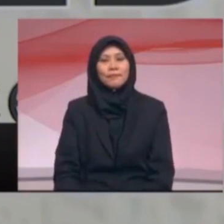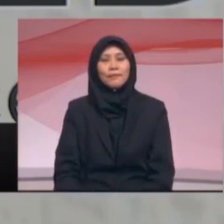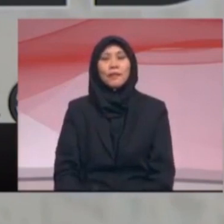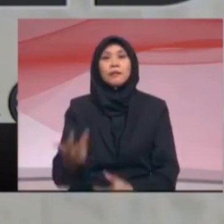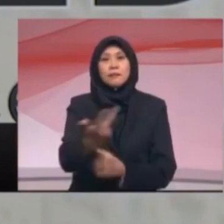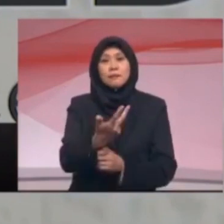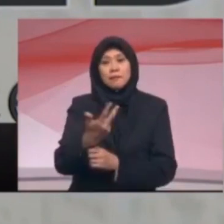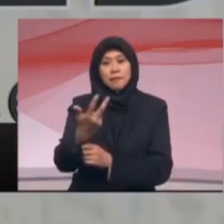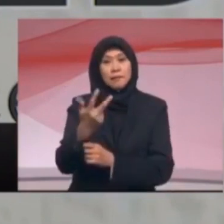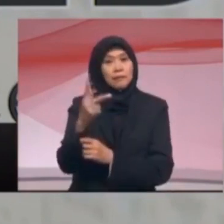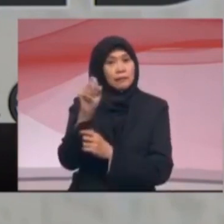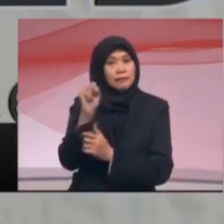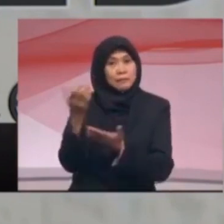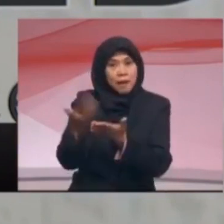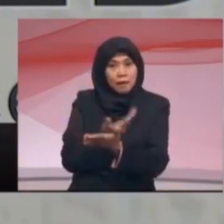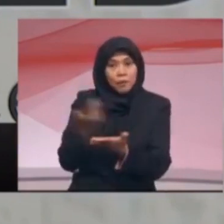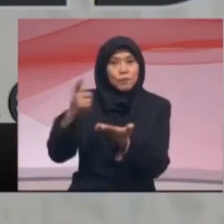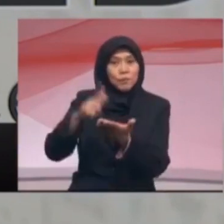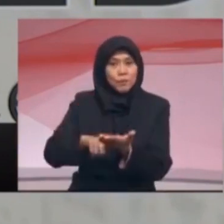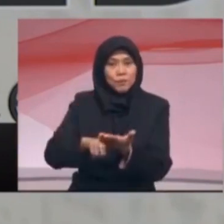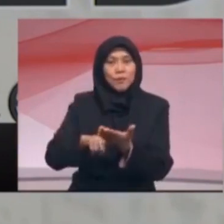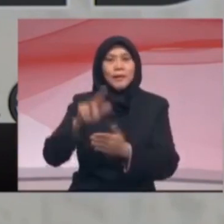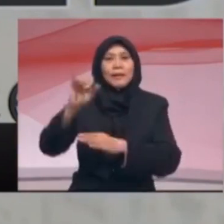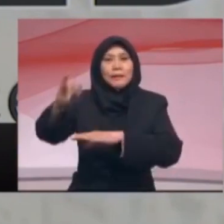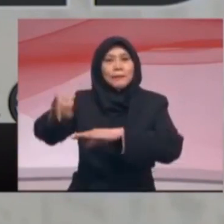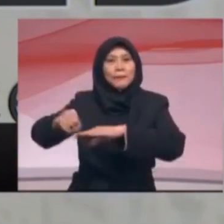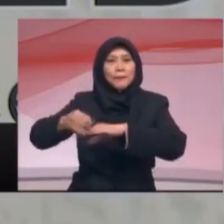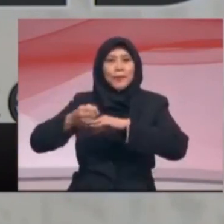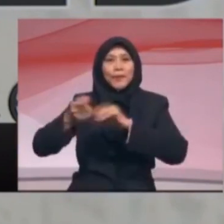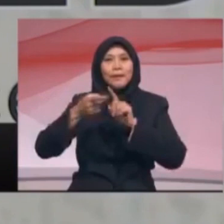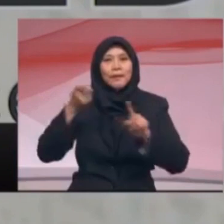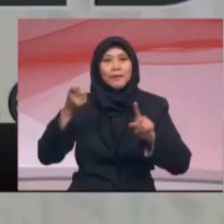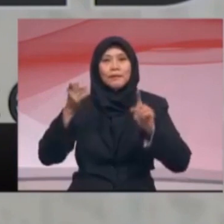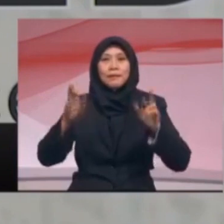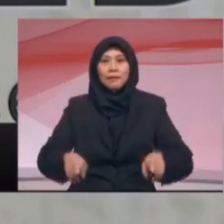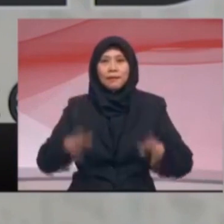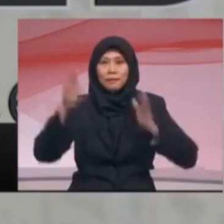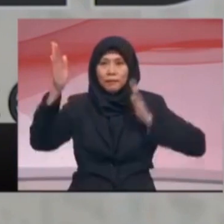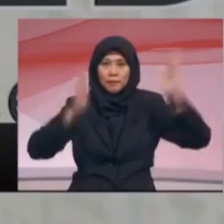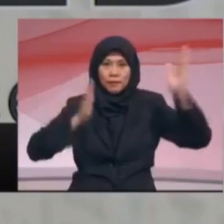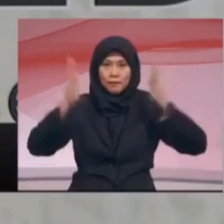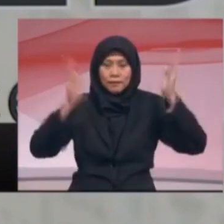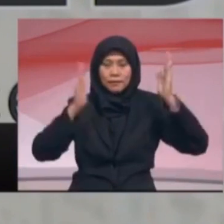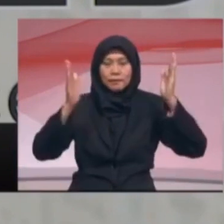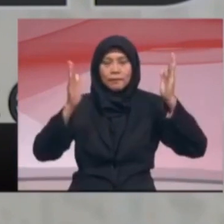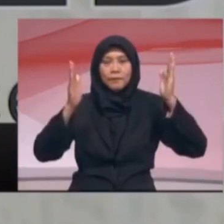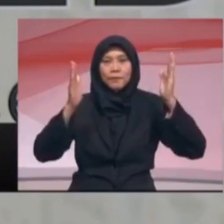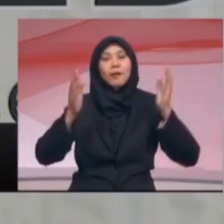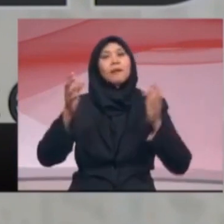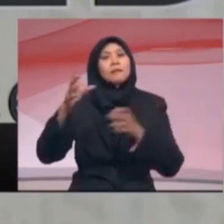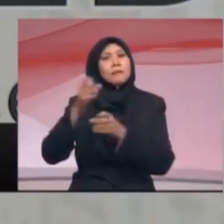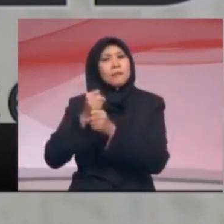ke-33 cash baru Yang dilaporkan adalah case import di kalangan warga negara Indonesia yang mendapat jangkitan